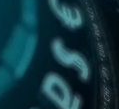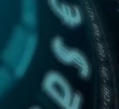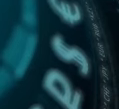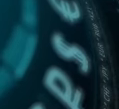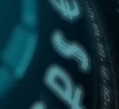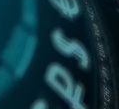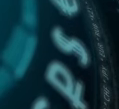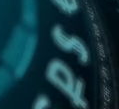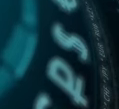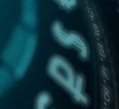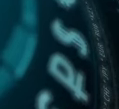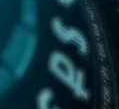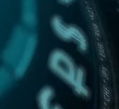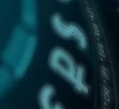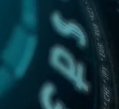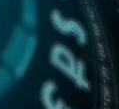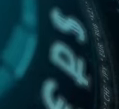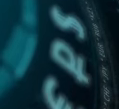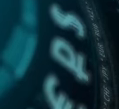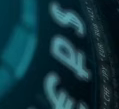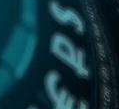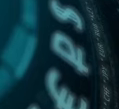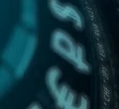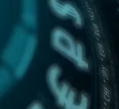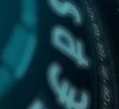Евро 428 тенге 18 иен.